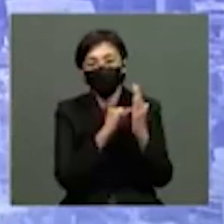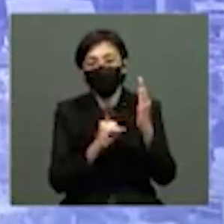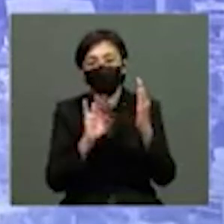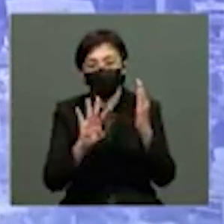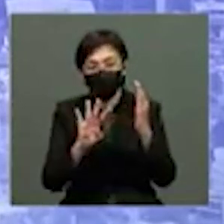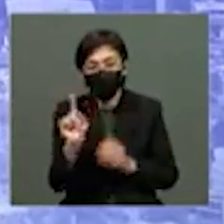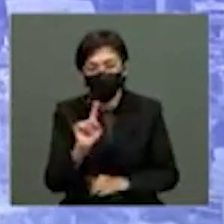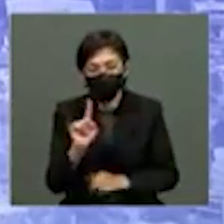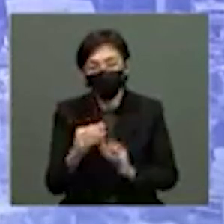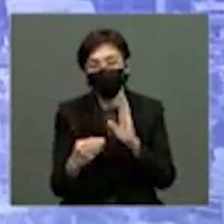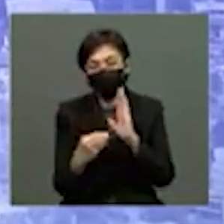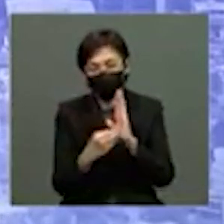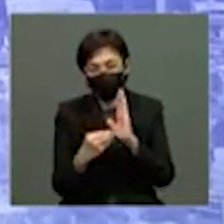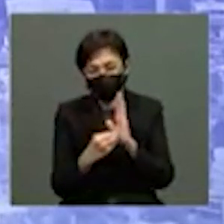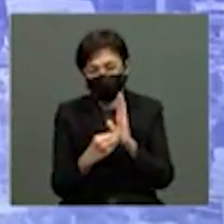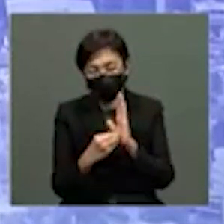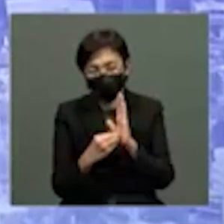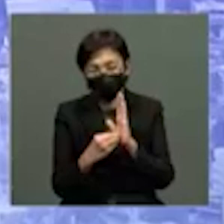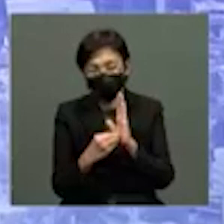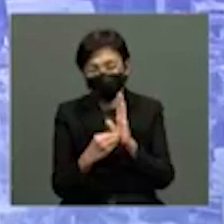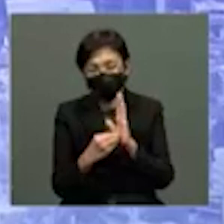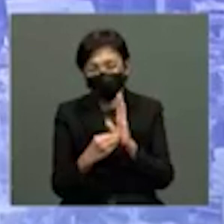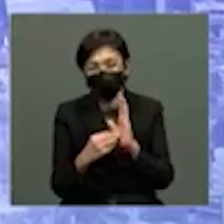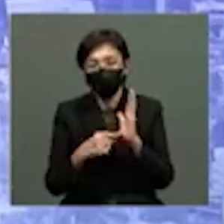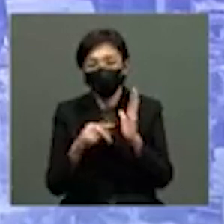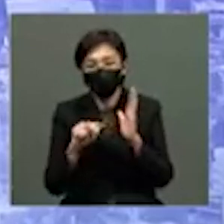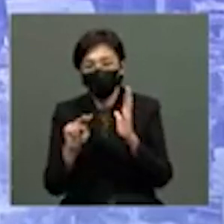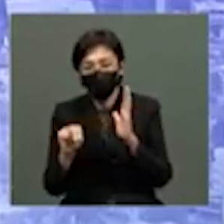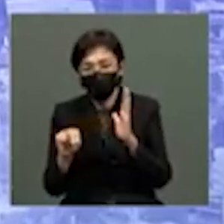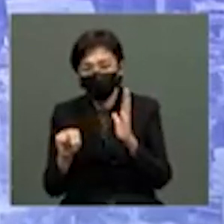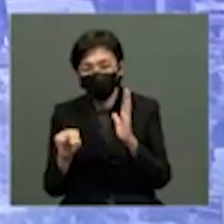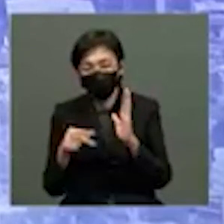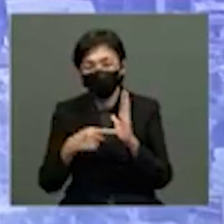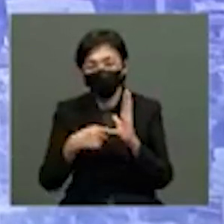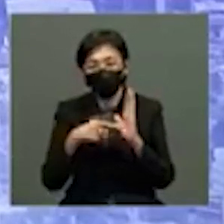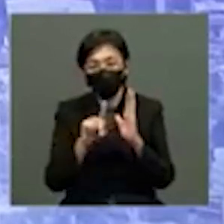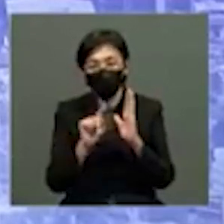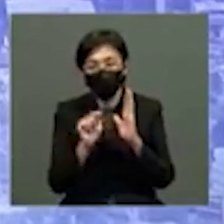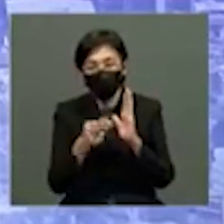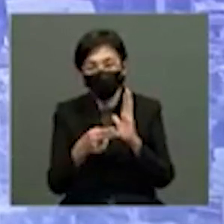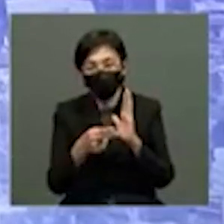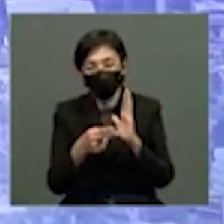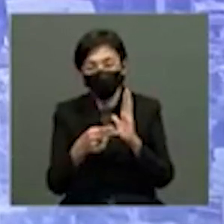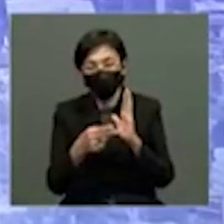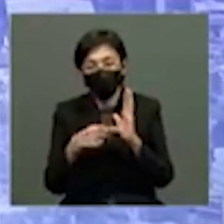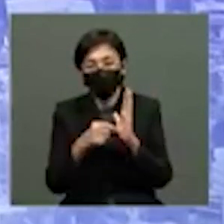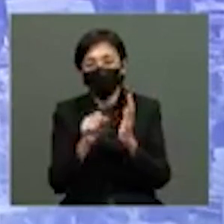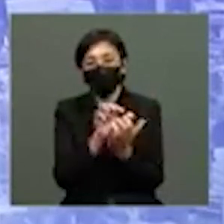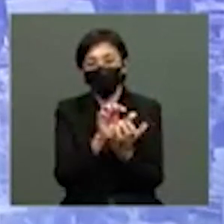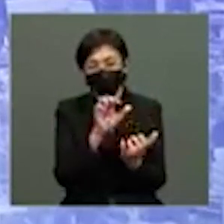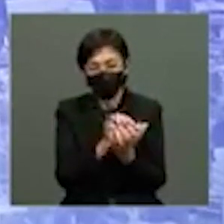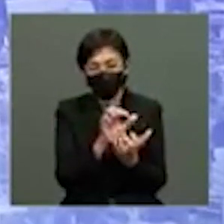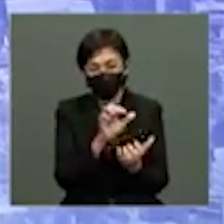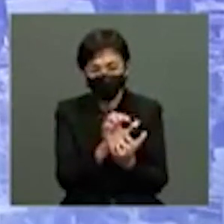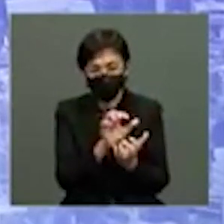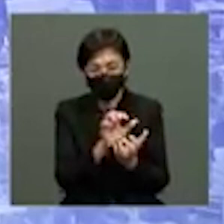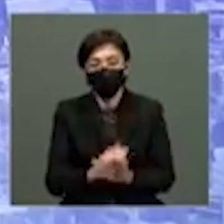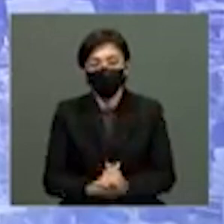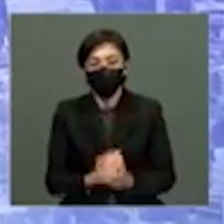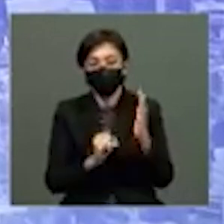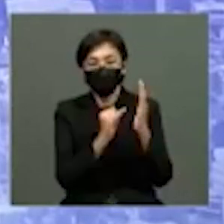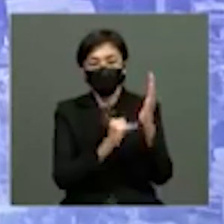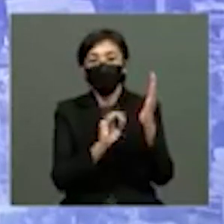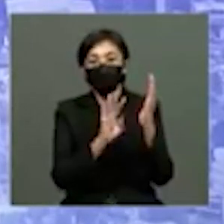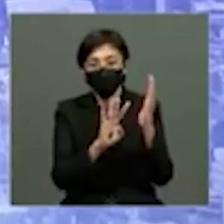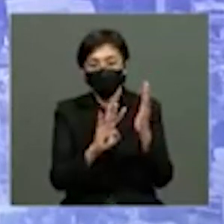คือกรุงเทพมหานครนนทบุรีปทุมธานีสมุทรปราการนี่คือม